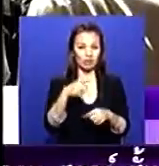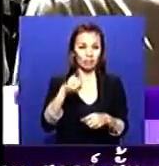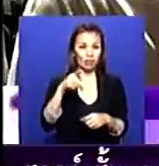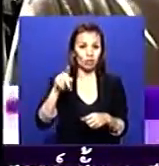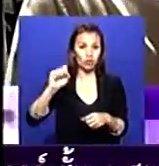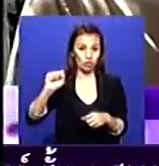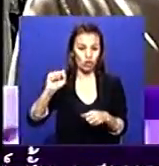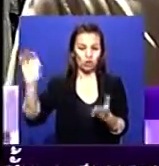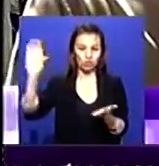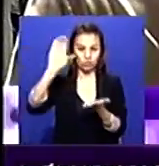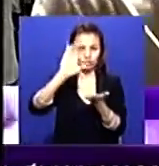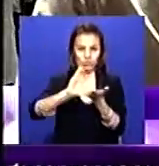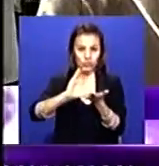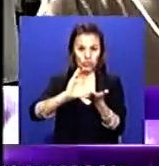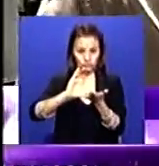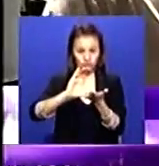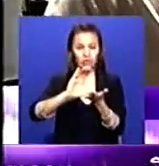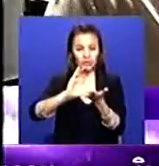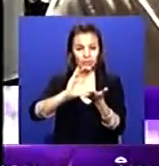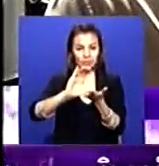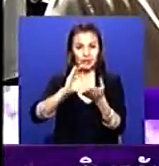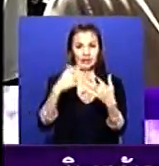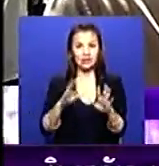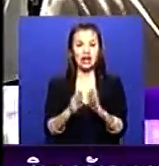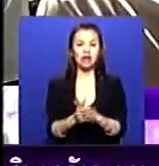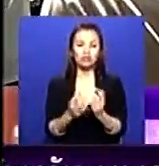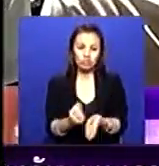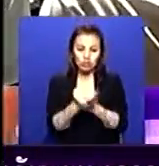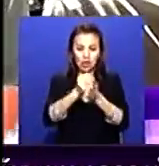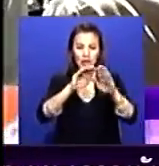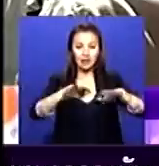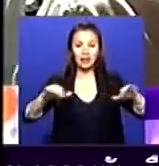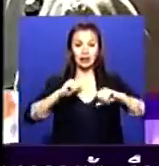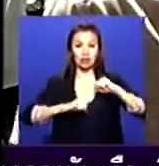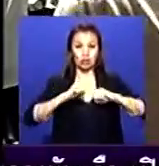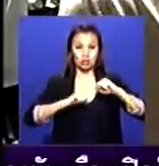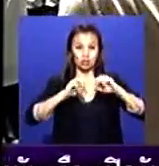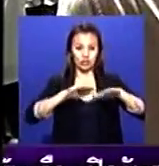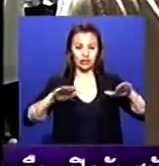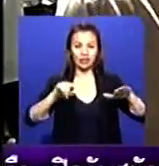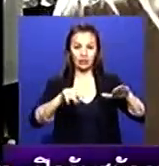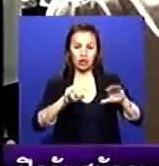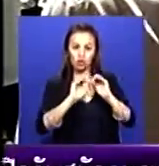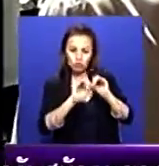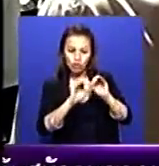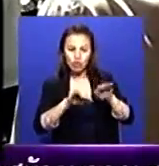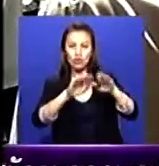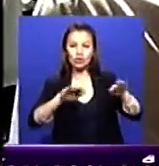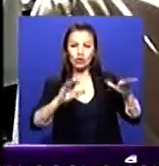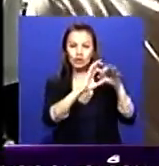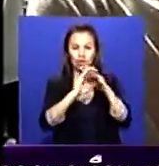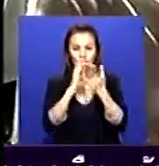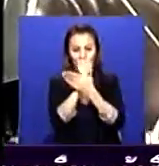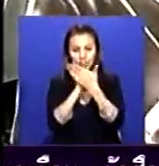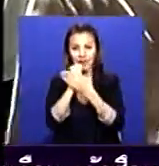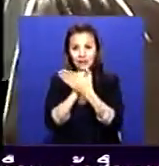ให้ทุนมาเพื่อที่จะฝึกเด็กแกนนำเยาวชนเพื่อที่จะไปสอนน้องๆเกี่ยวกับเรื่องยาเสพติดนะครับ